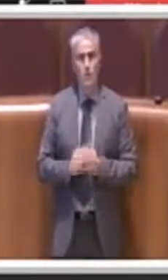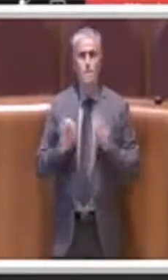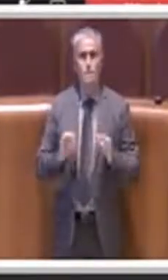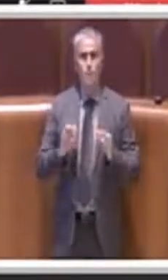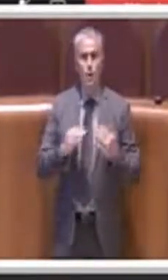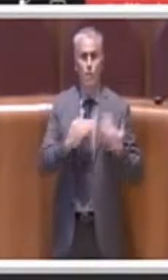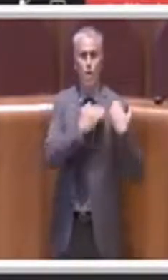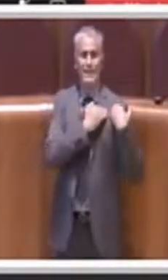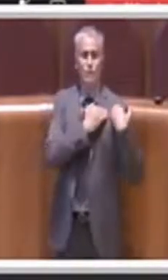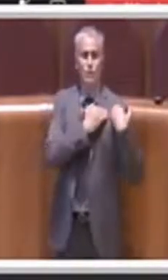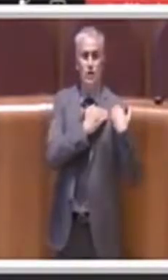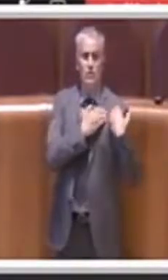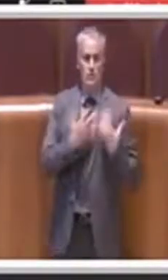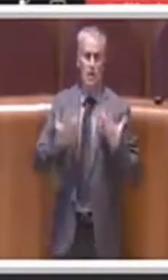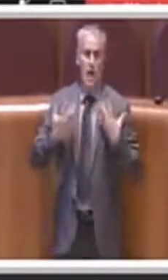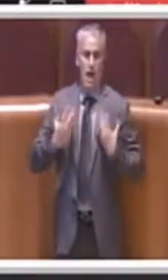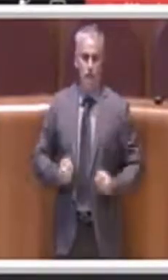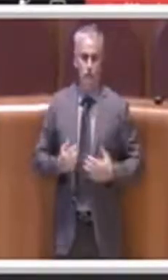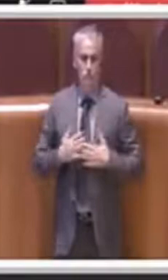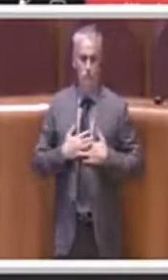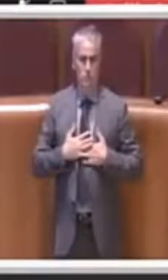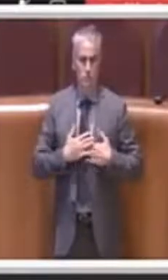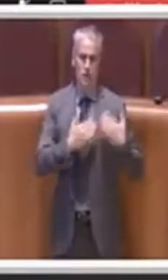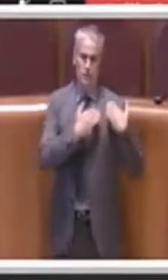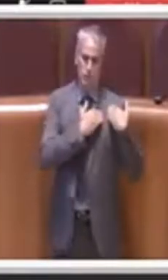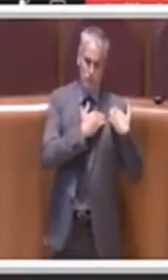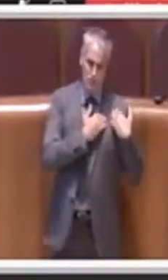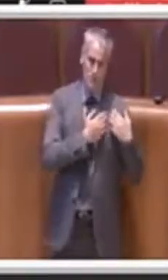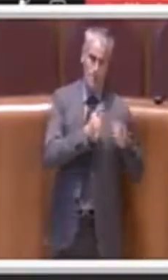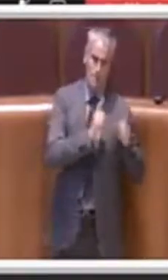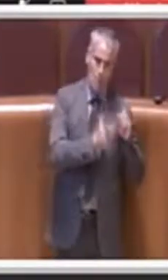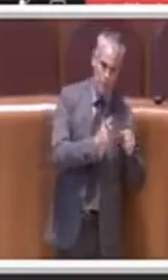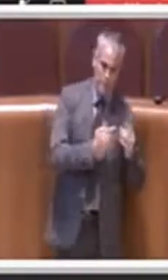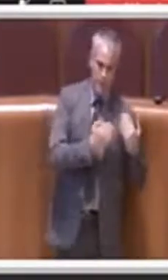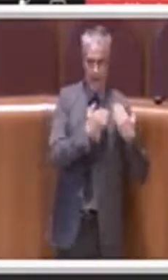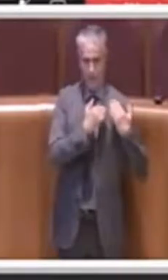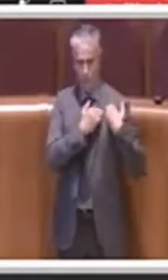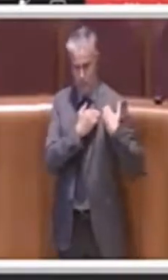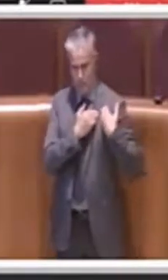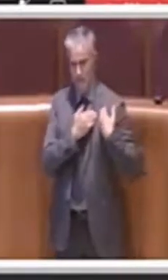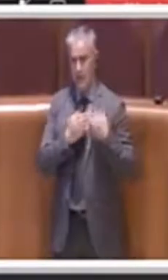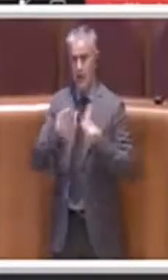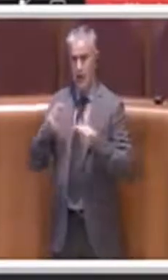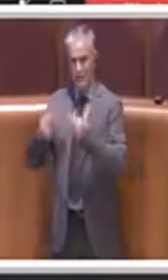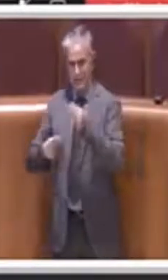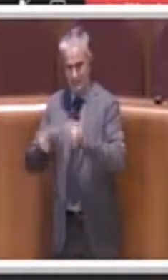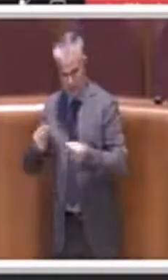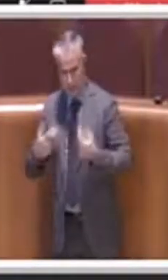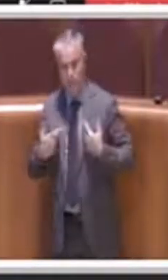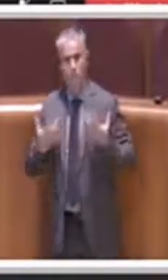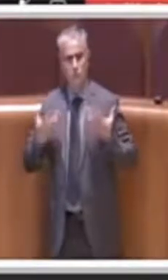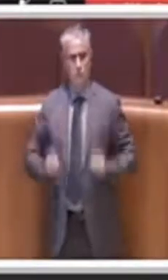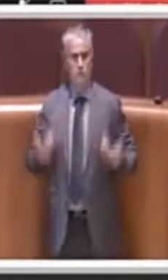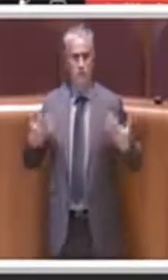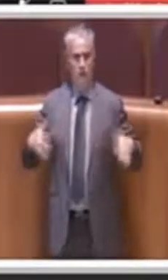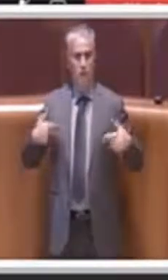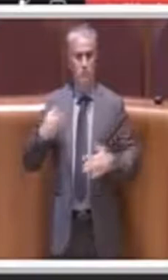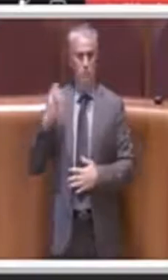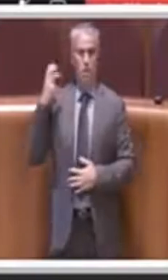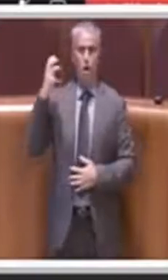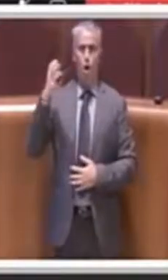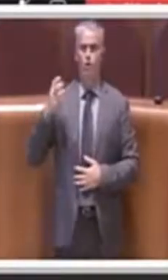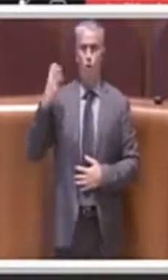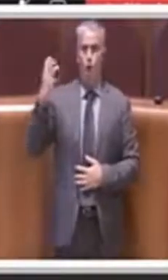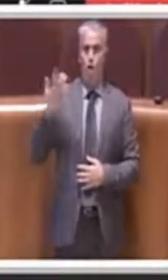la responsabilità politica e amministrativa di farli, e assolutamente mi viene a dire che se ne andiamo fieri, e ne vado